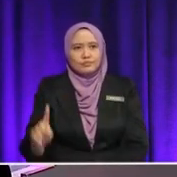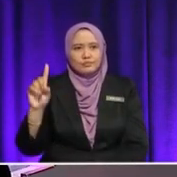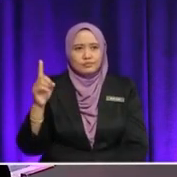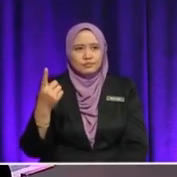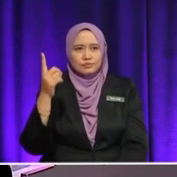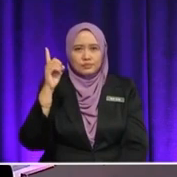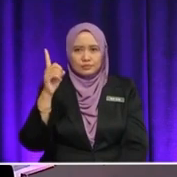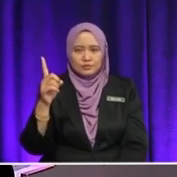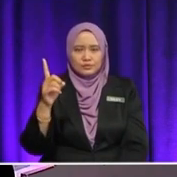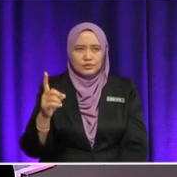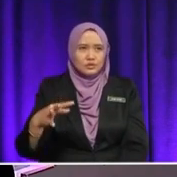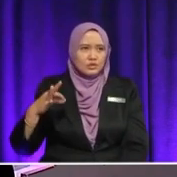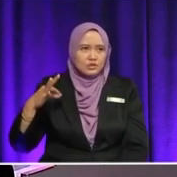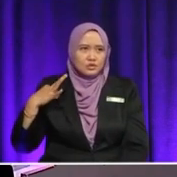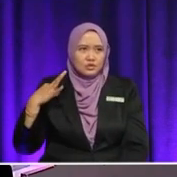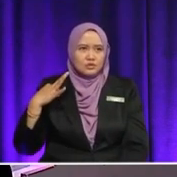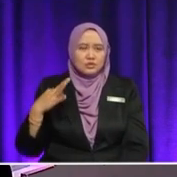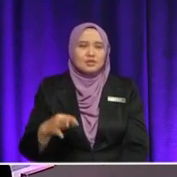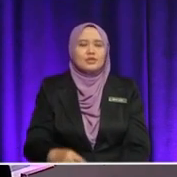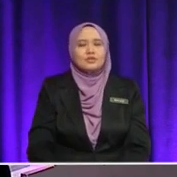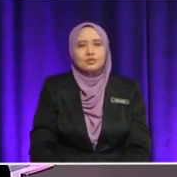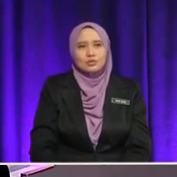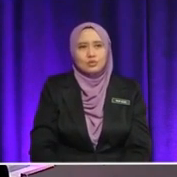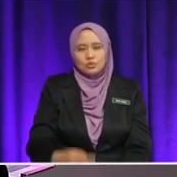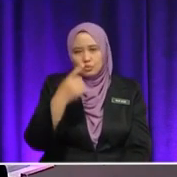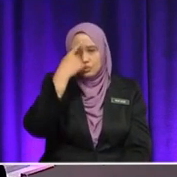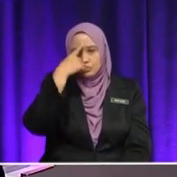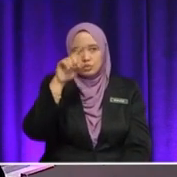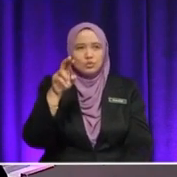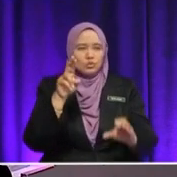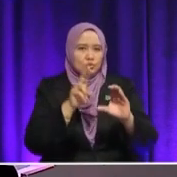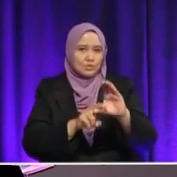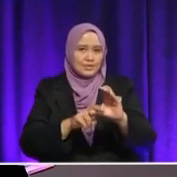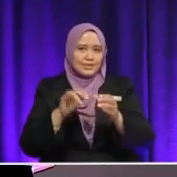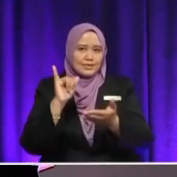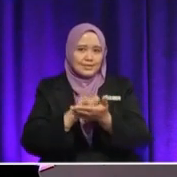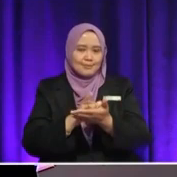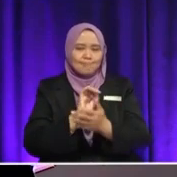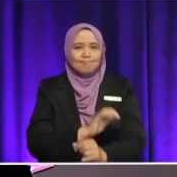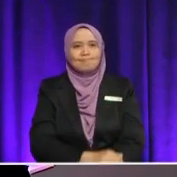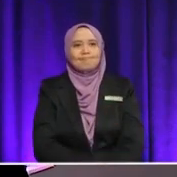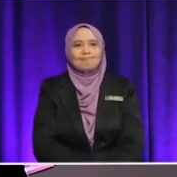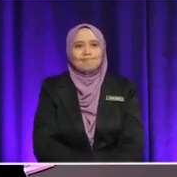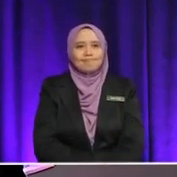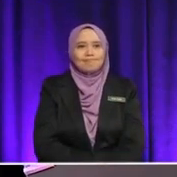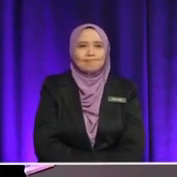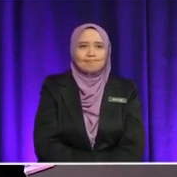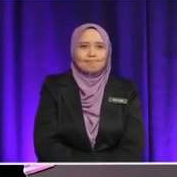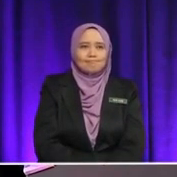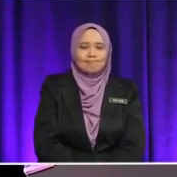calon saja bagi kerusi tersebut Oh oke faham